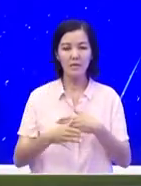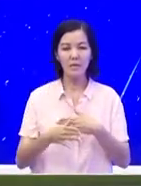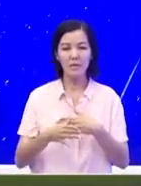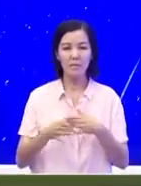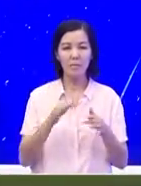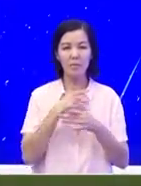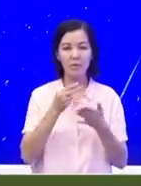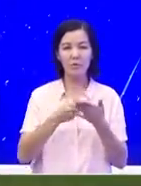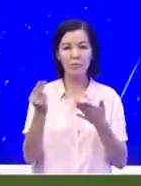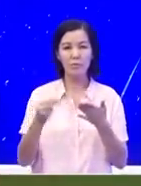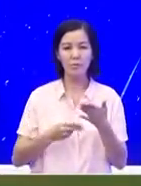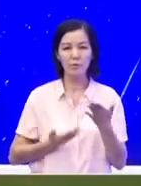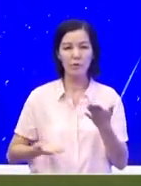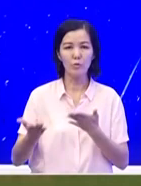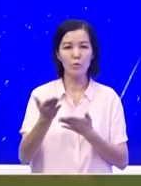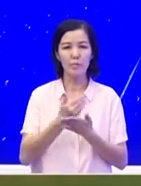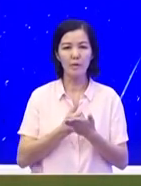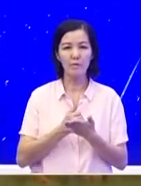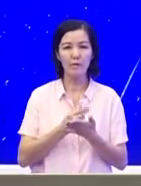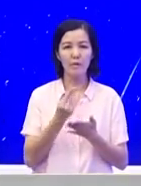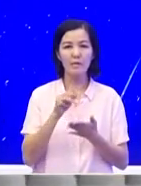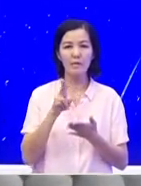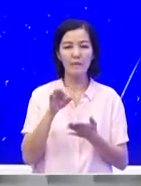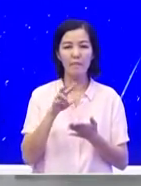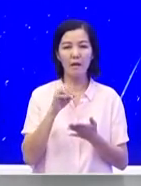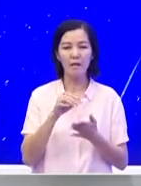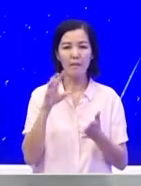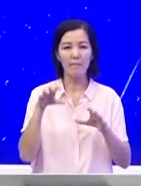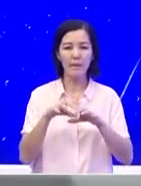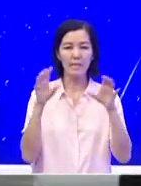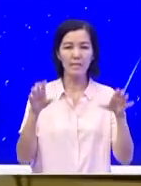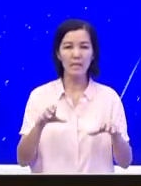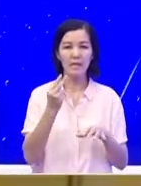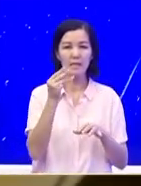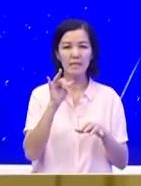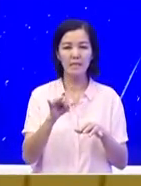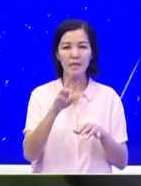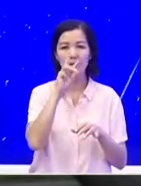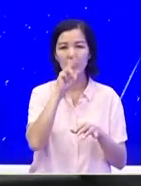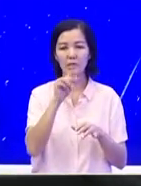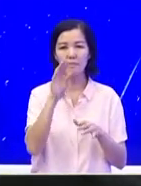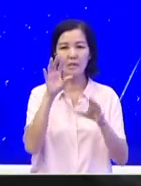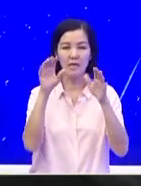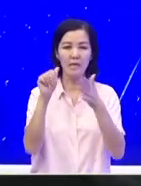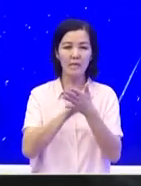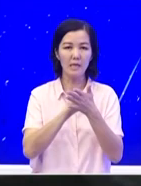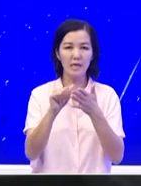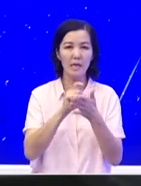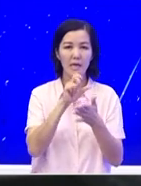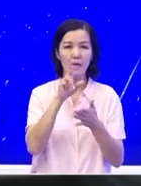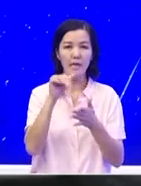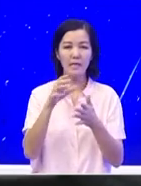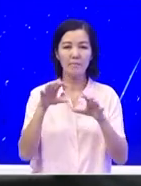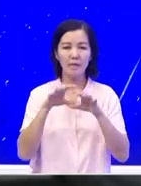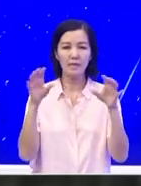часть подписей, собранных оппозиционером Валерием Цепкало. Председатель ЦИК также указала на ошибки в декларации данных экс-председателя